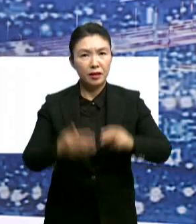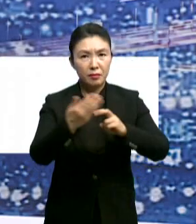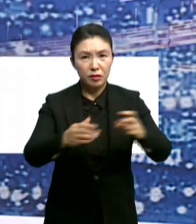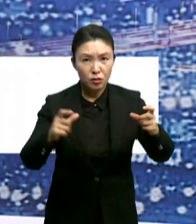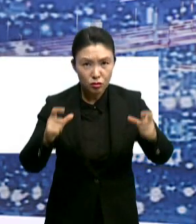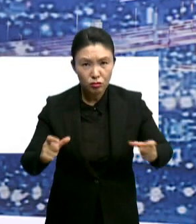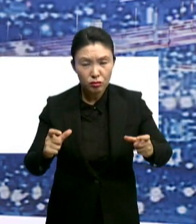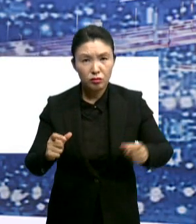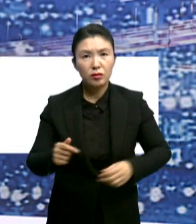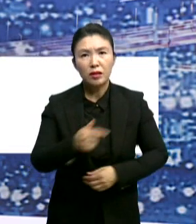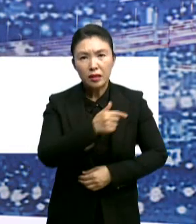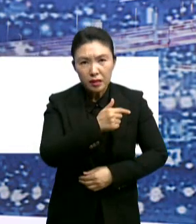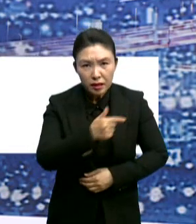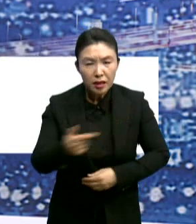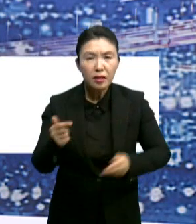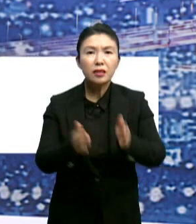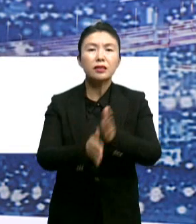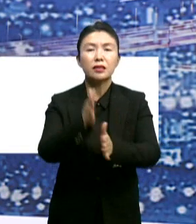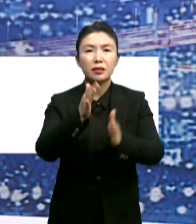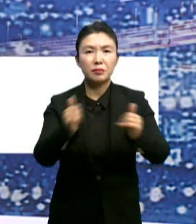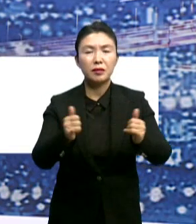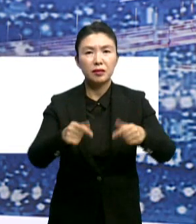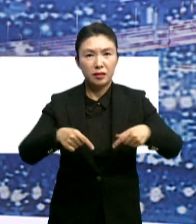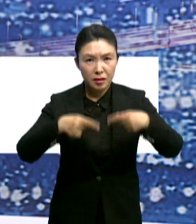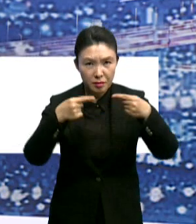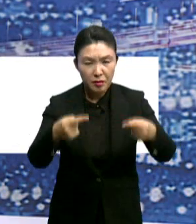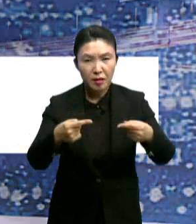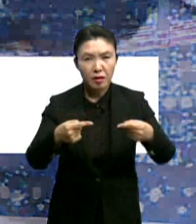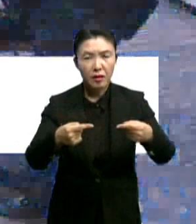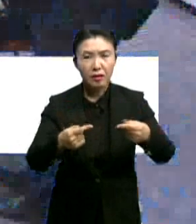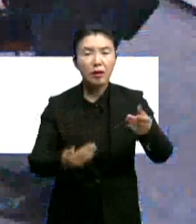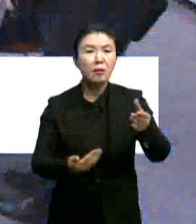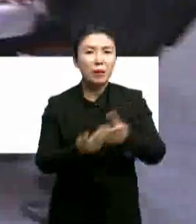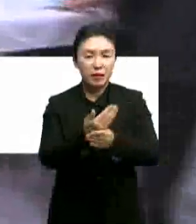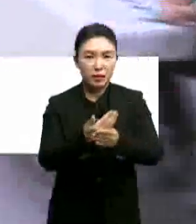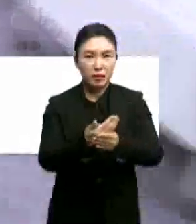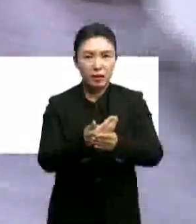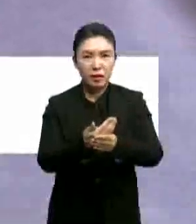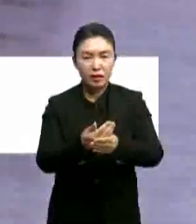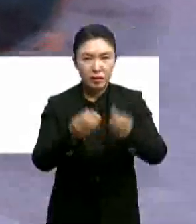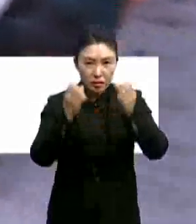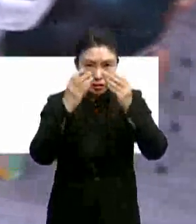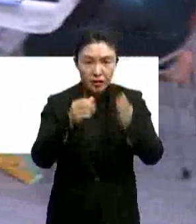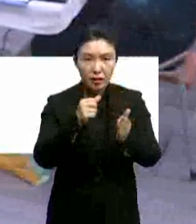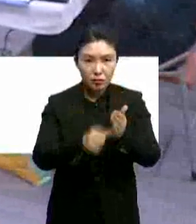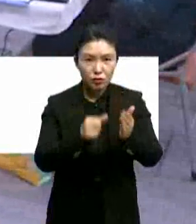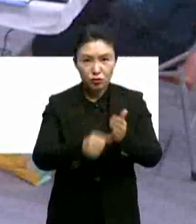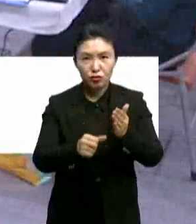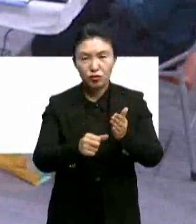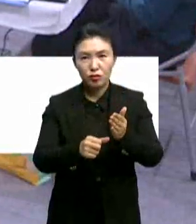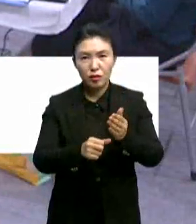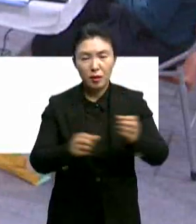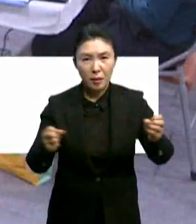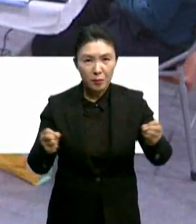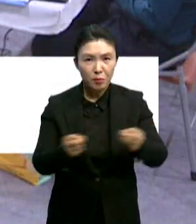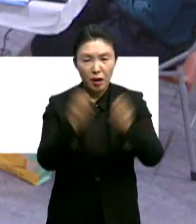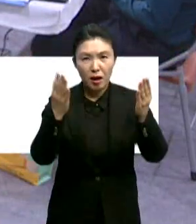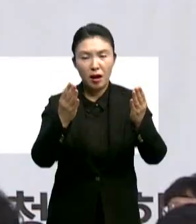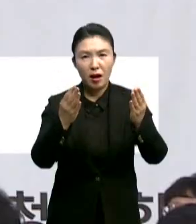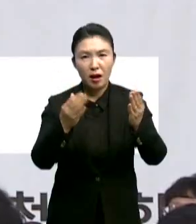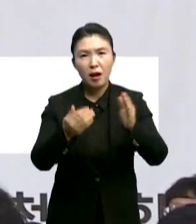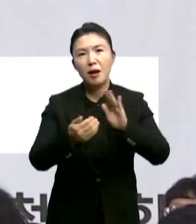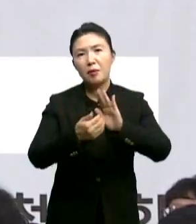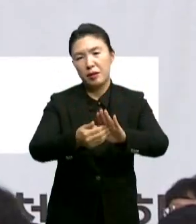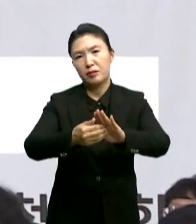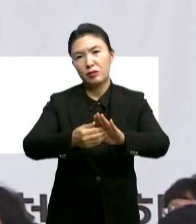미추홀구가 대규모 시민이 참여한 행사에서 발생할 수 있는 생물 테러에 대비한 모의 훈련을 진행했습니다.